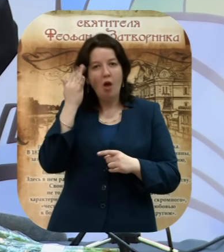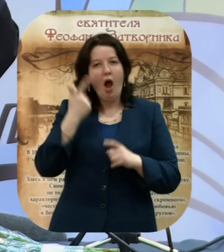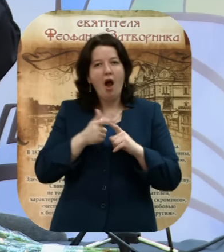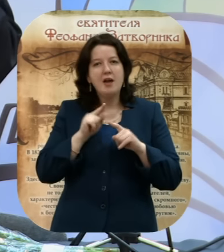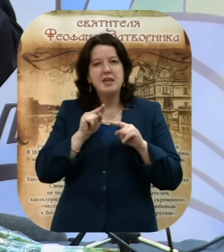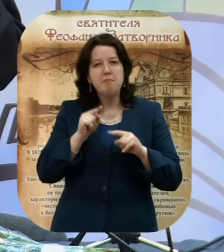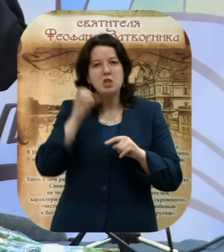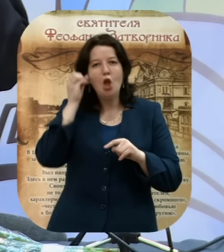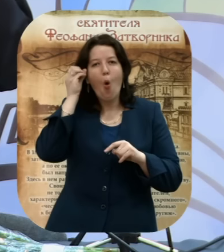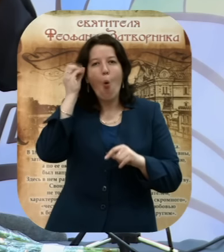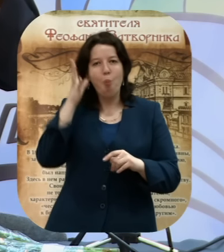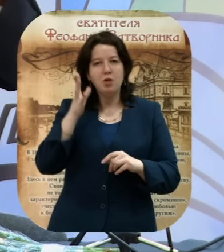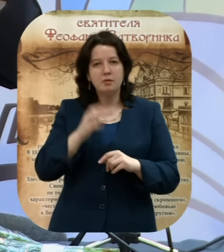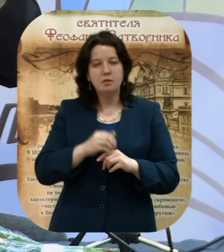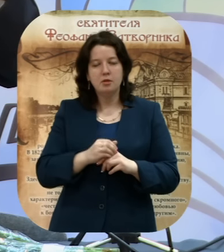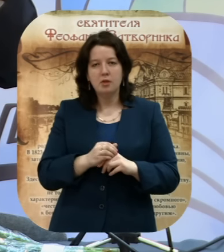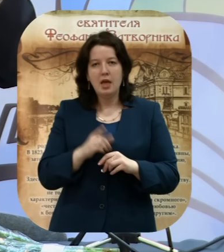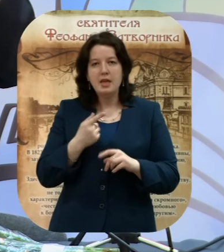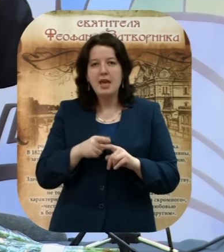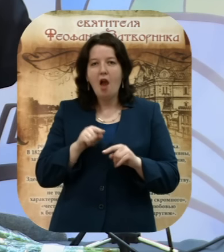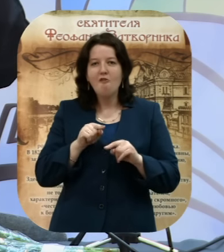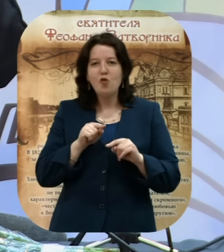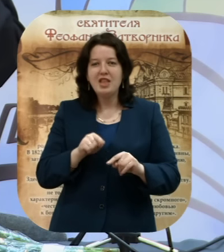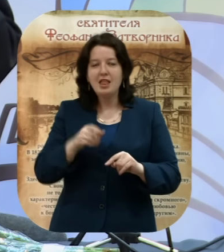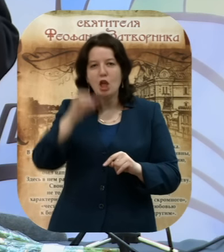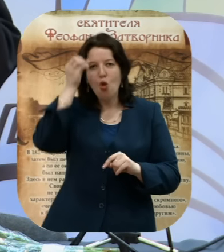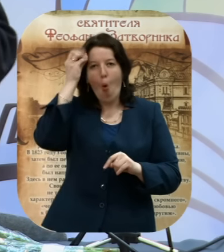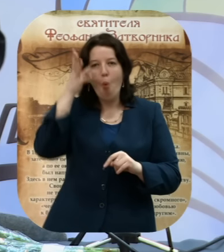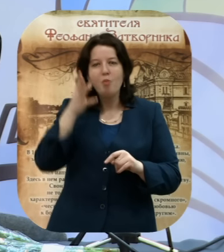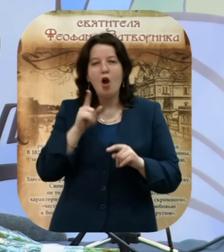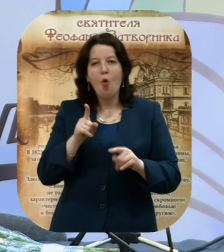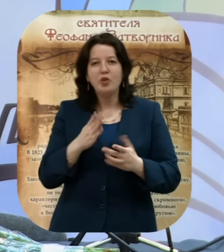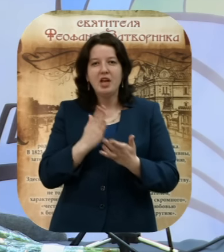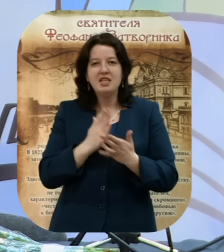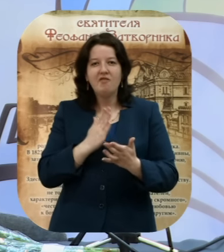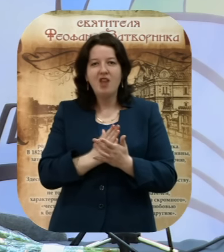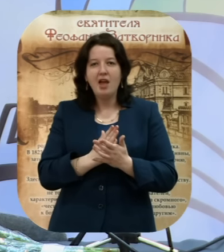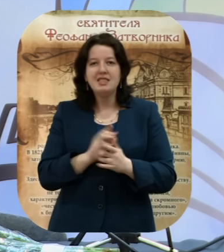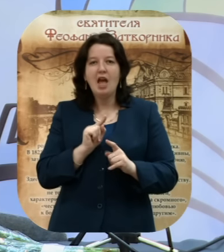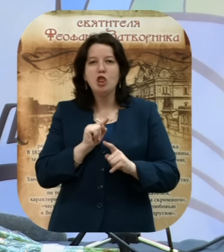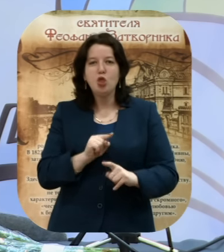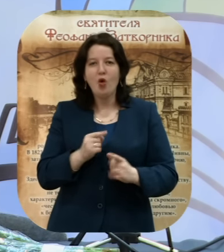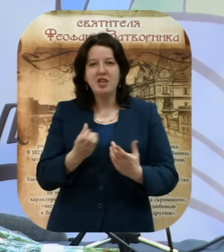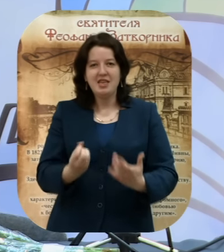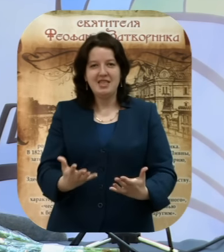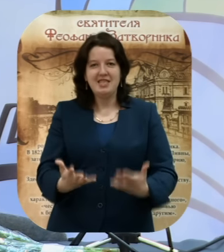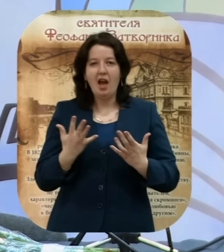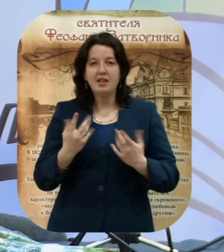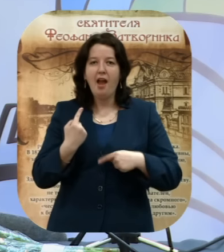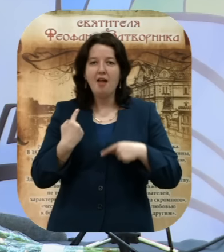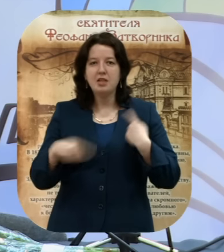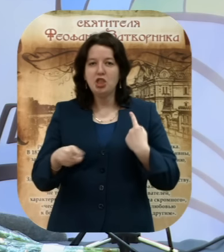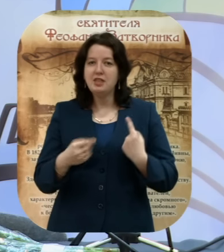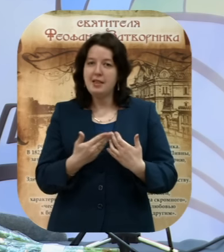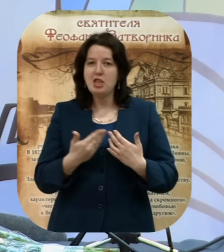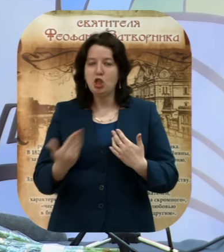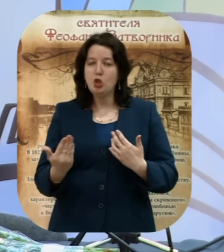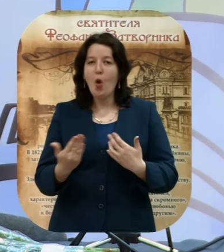именно ум. И вот этот ум, он является той яркой, отличительной